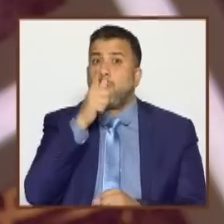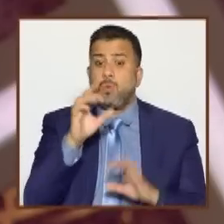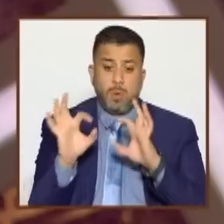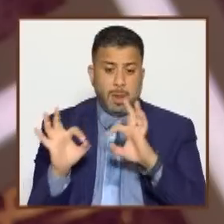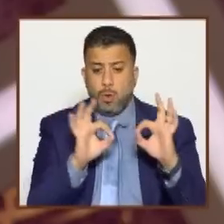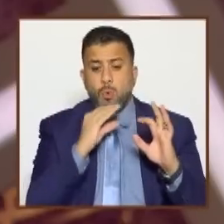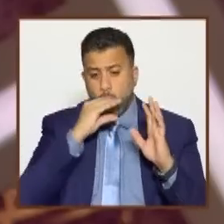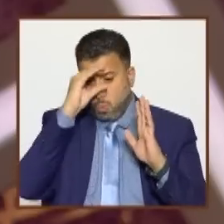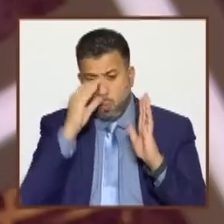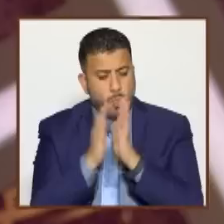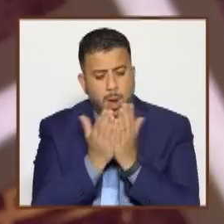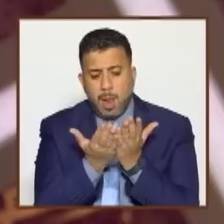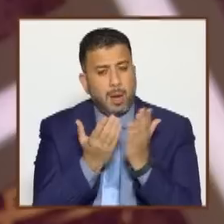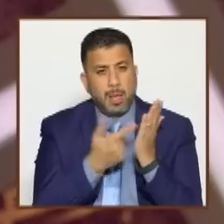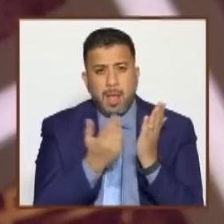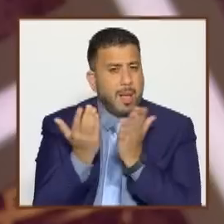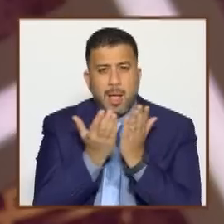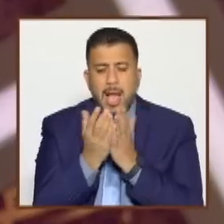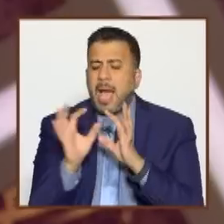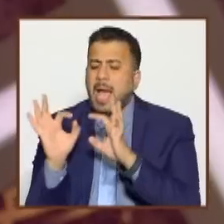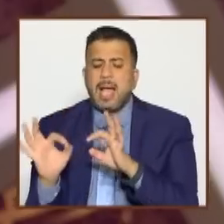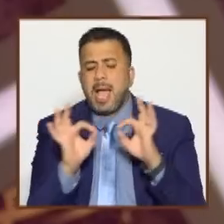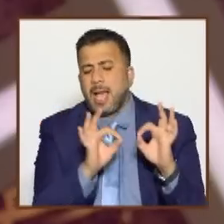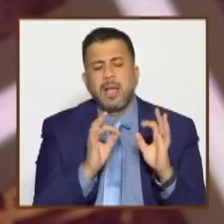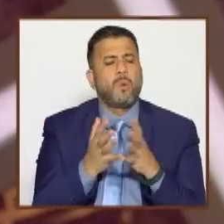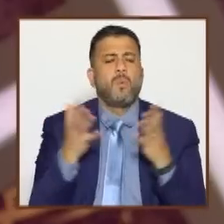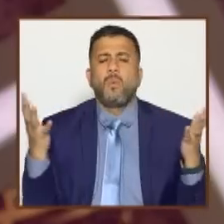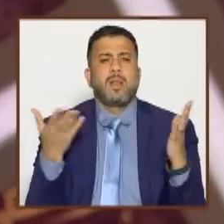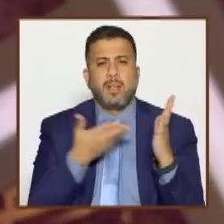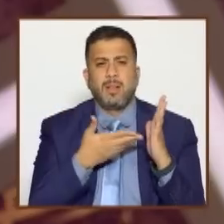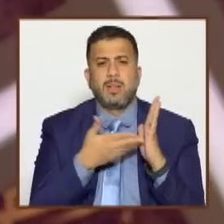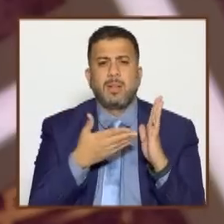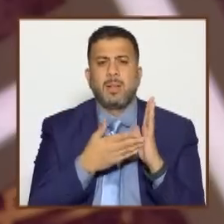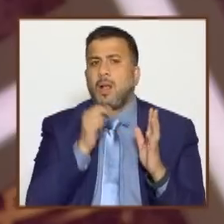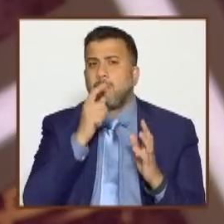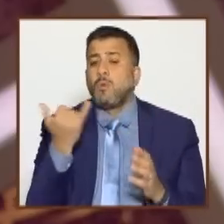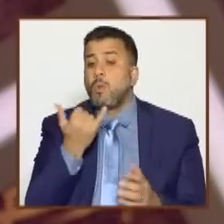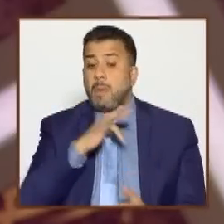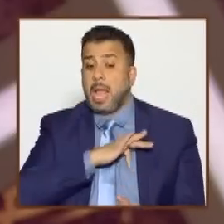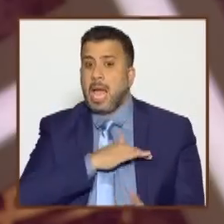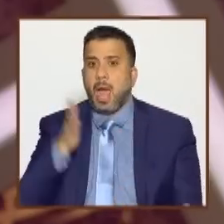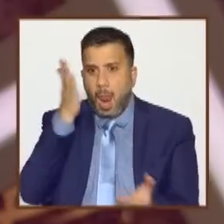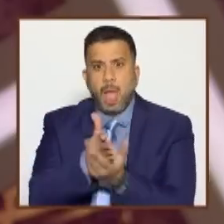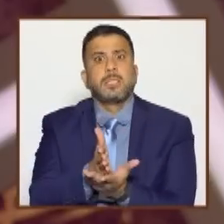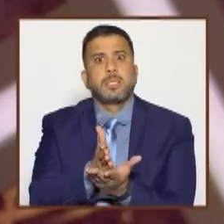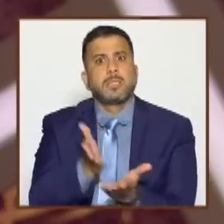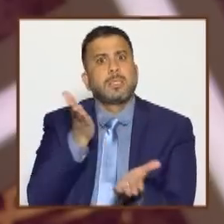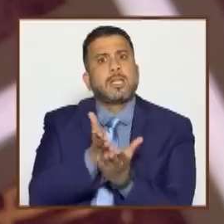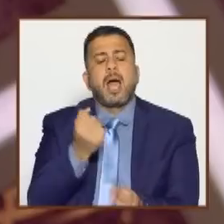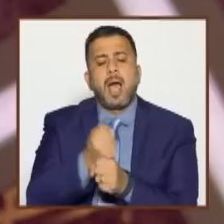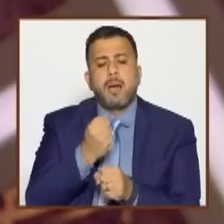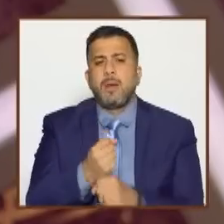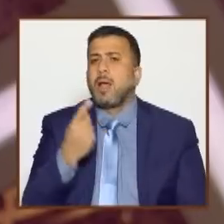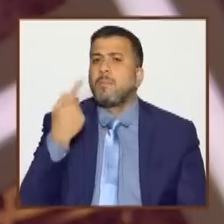كتابه العزيز في آيات كثيرة تتحدث عن الإخلاص، وما أمروا إلا ليعبدوا